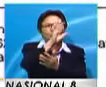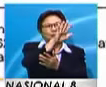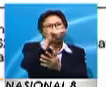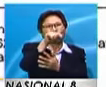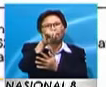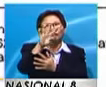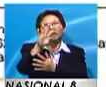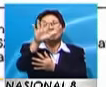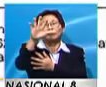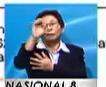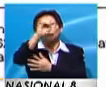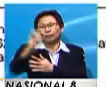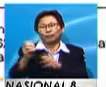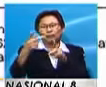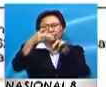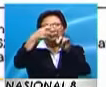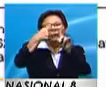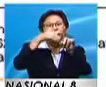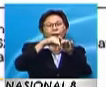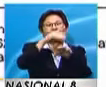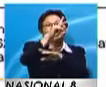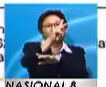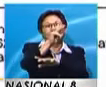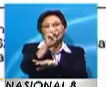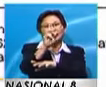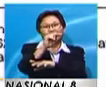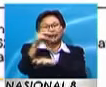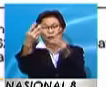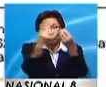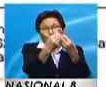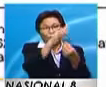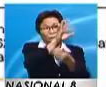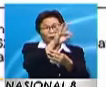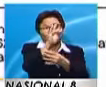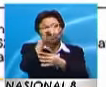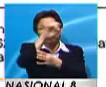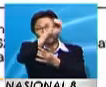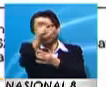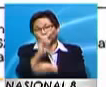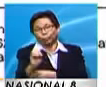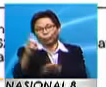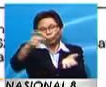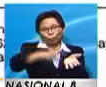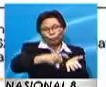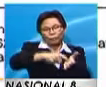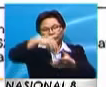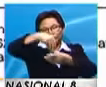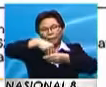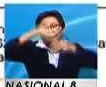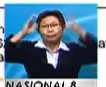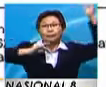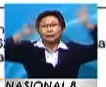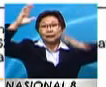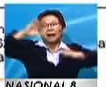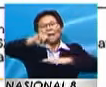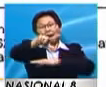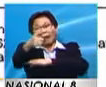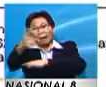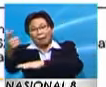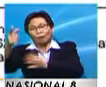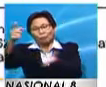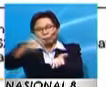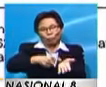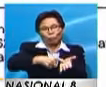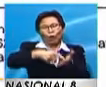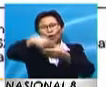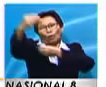5045 peratus daripada CNC daripada jumlah ini 10700 adalah hutang domestik mereka lobak hijau adalah